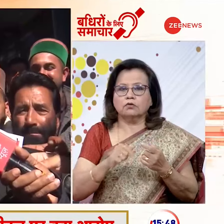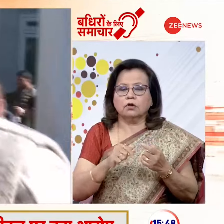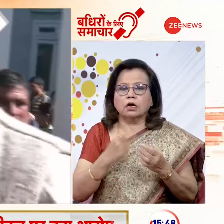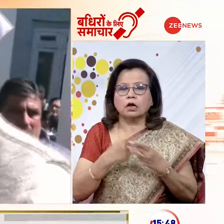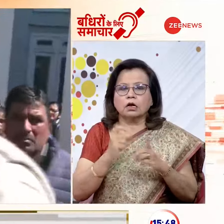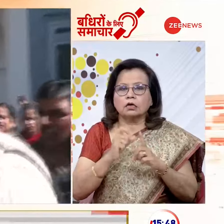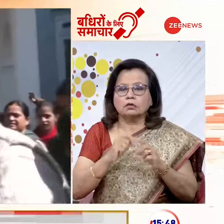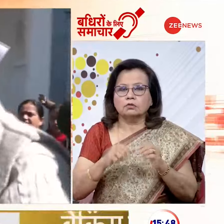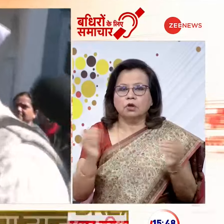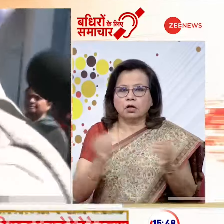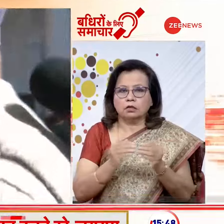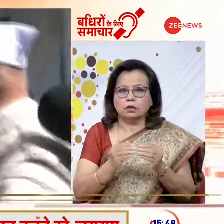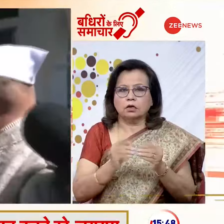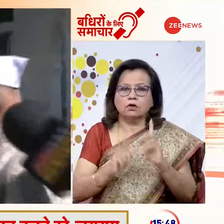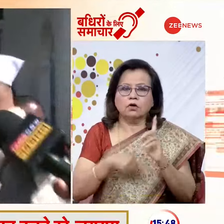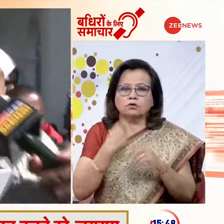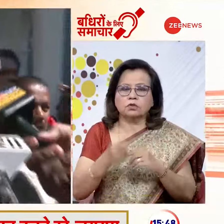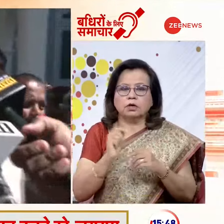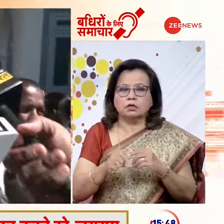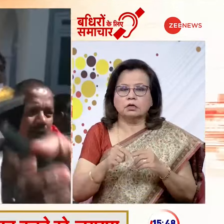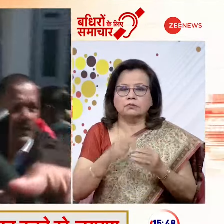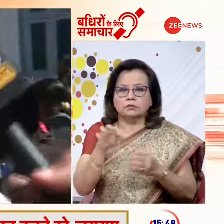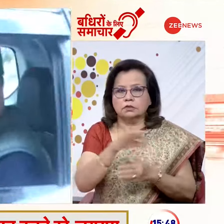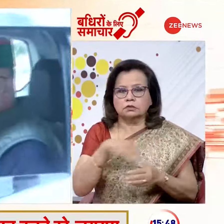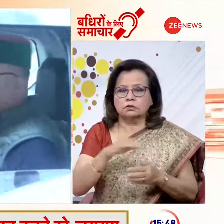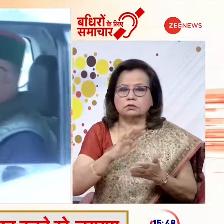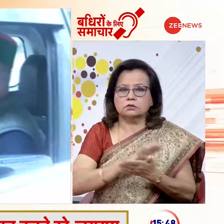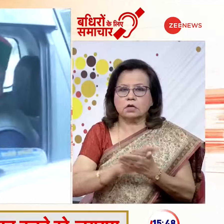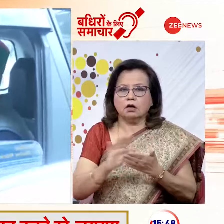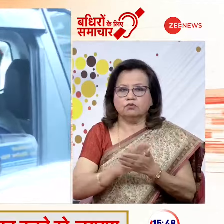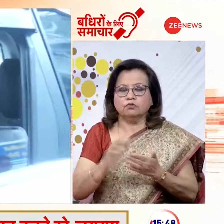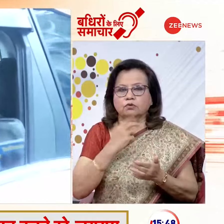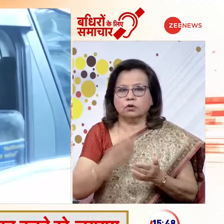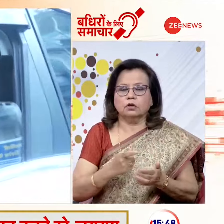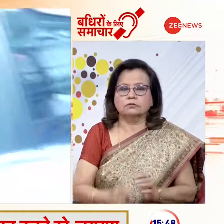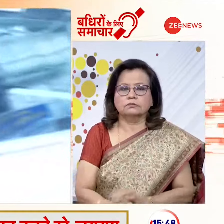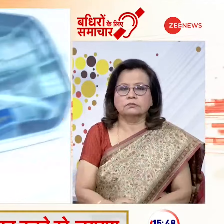परियवेक्षकों से मुलाखात करेंगे उसके बाद ही स्थिती साफ होगी